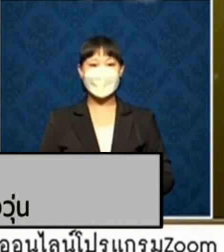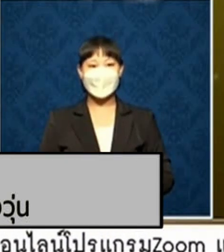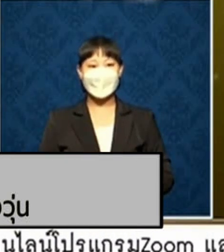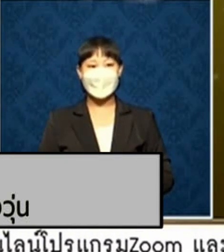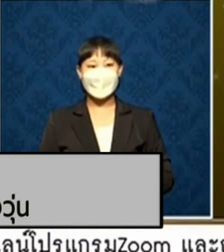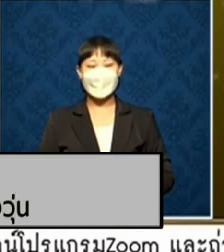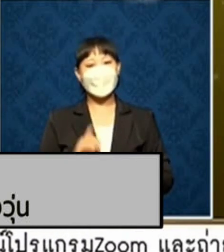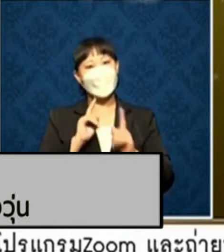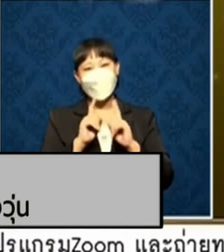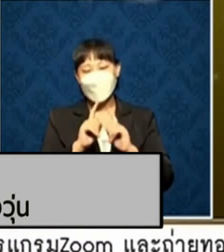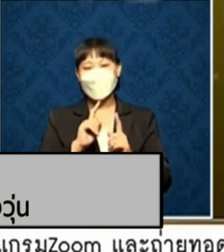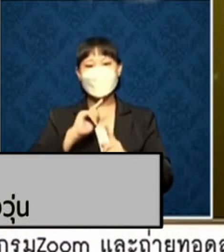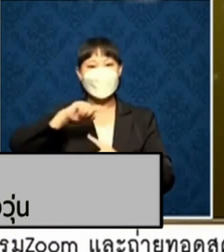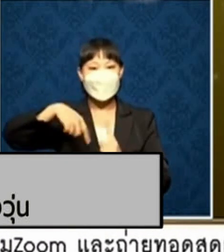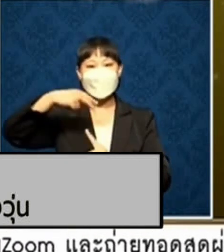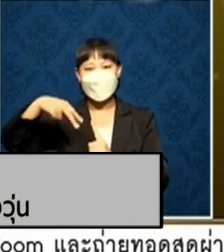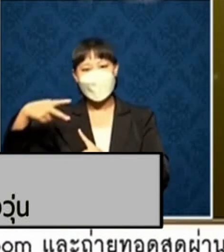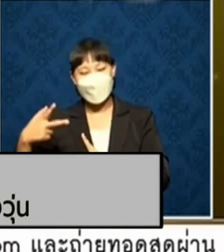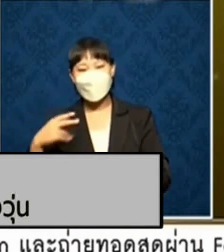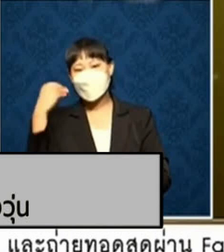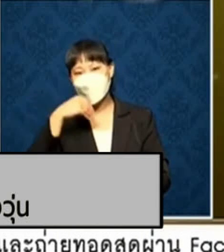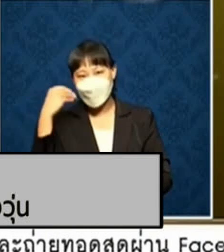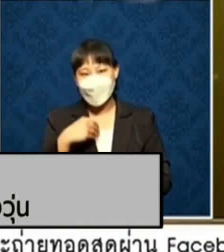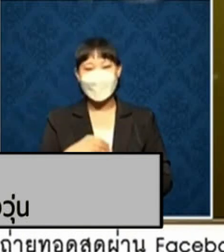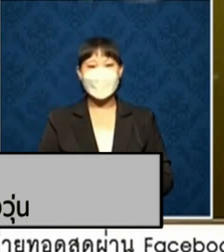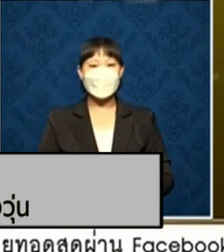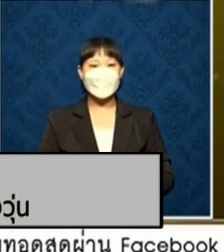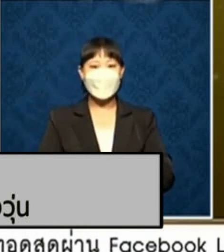เดิมประธานวินิจฉัยแล้วถือว่าจบแล้วครับ